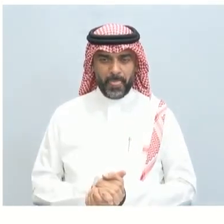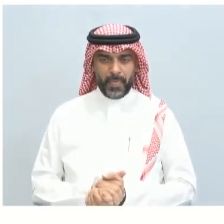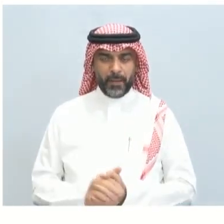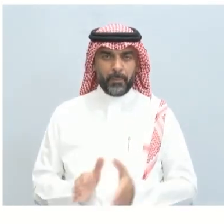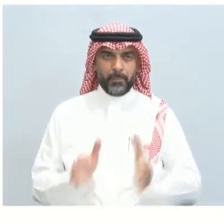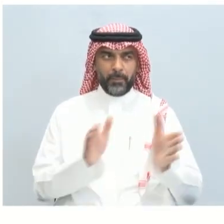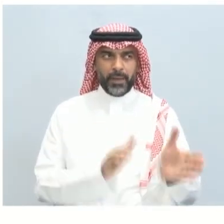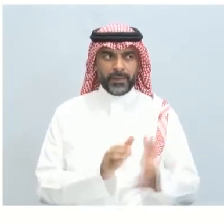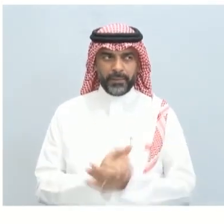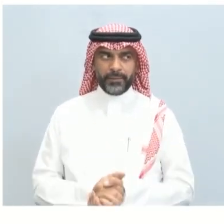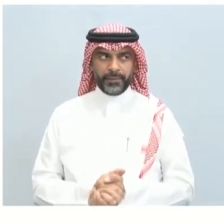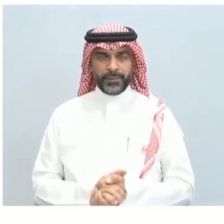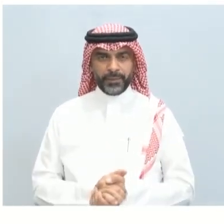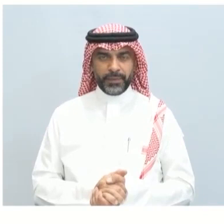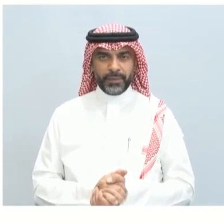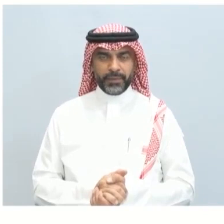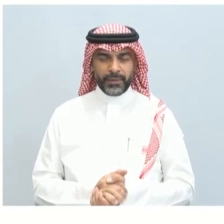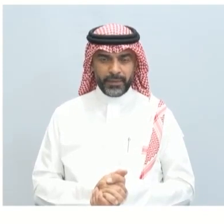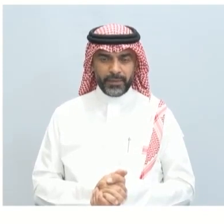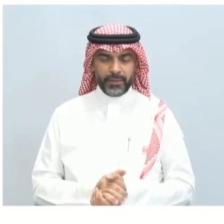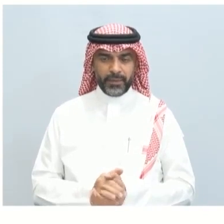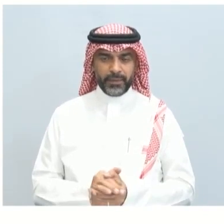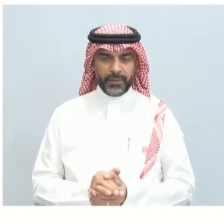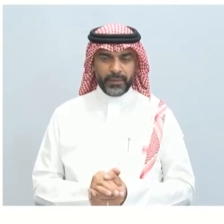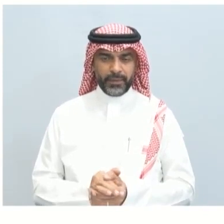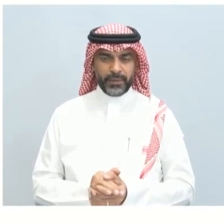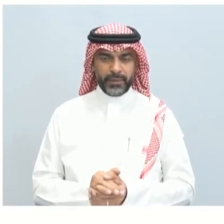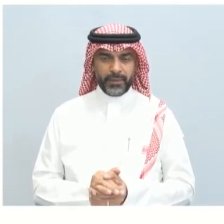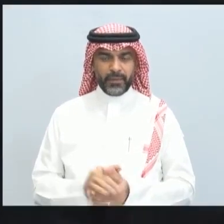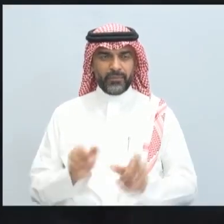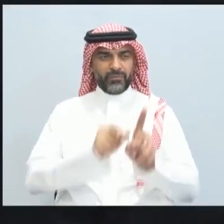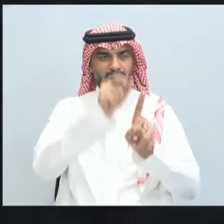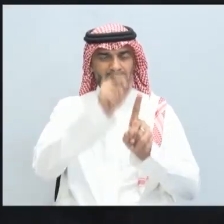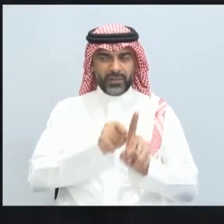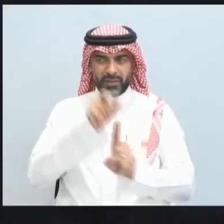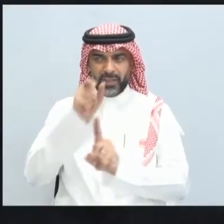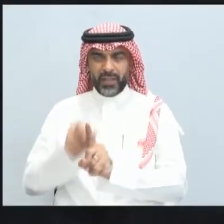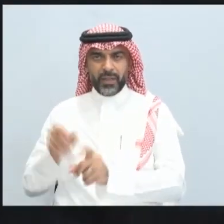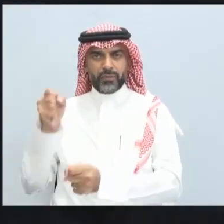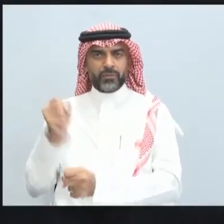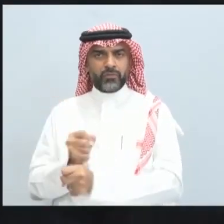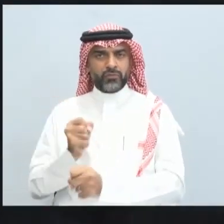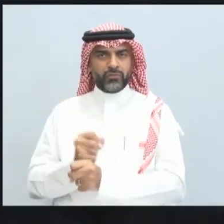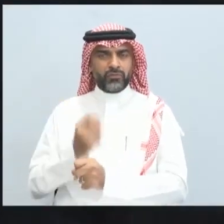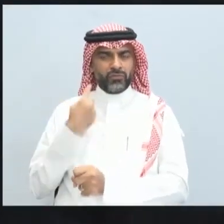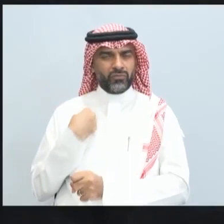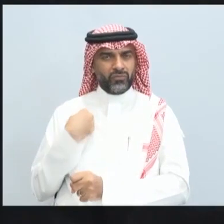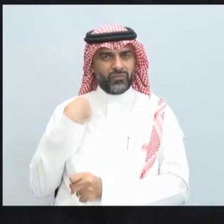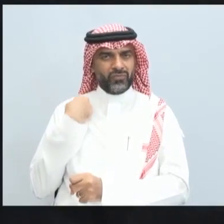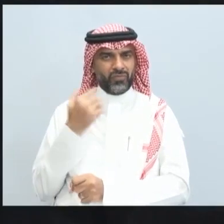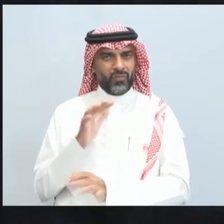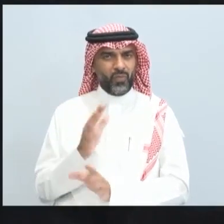بعدها تناولنا الاولياء والصالحين منهم الاولياء الصالحين